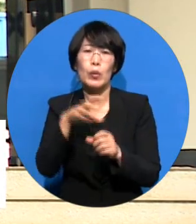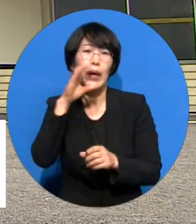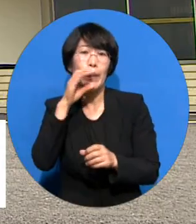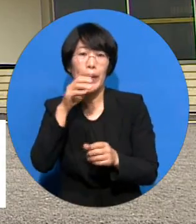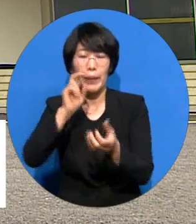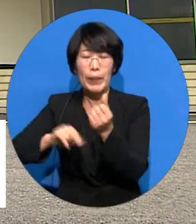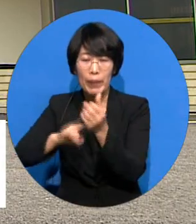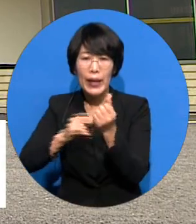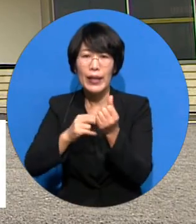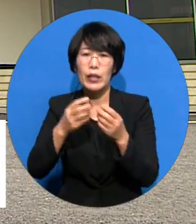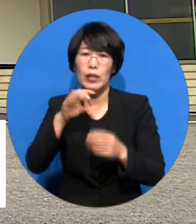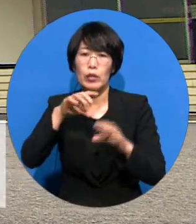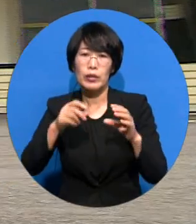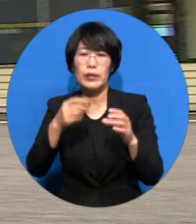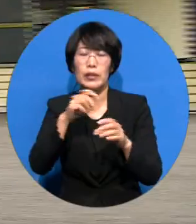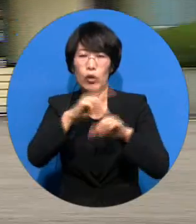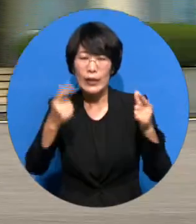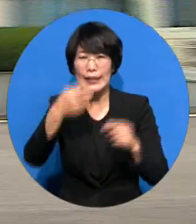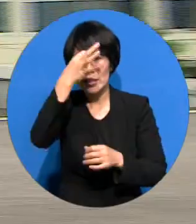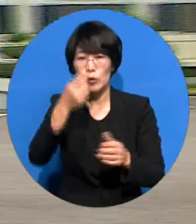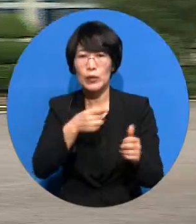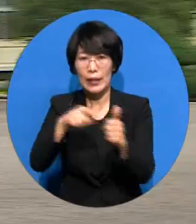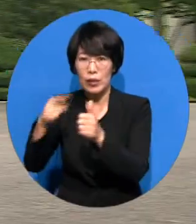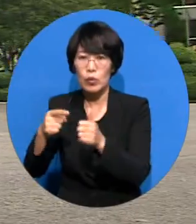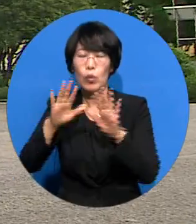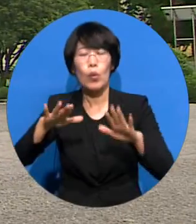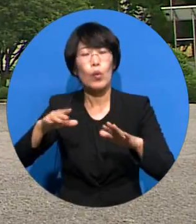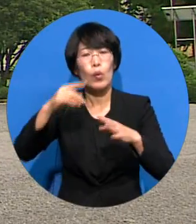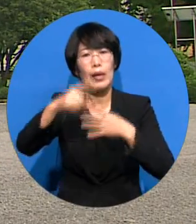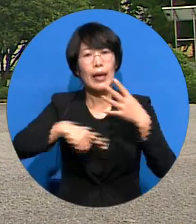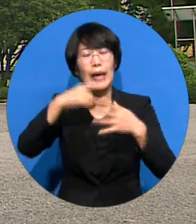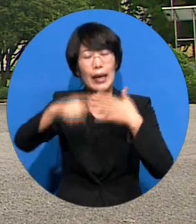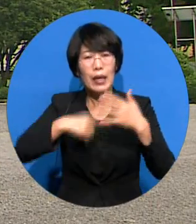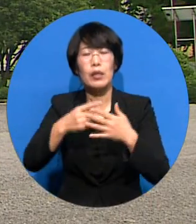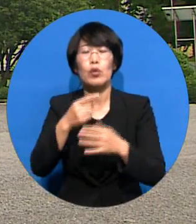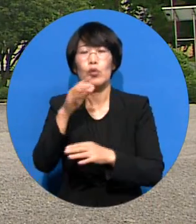등으로 도내 산업체의 기술 이전을 마친 뒤 올 가을에 시중에 선보일 예정입니다.